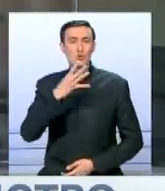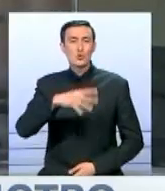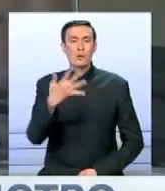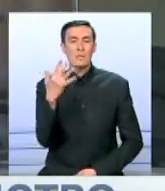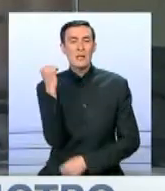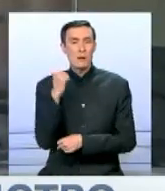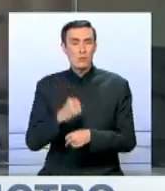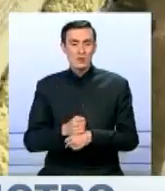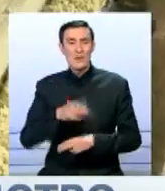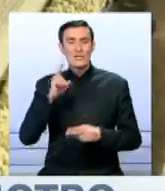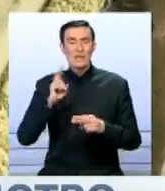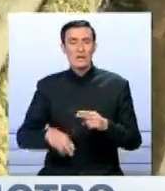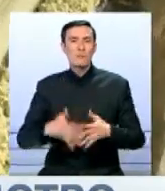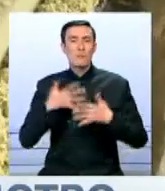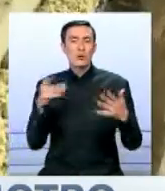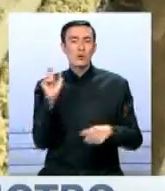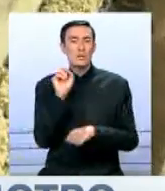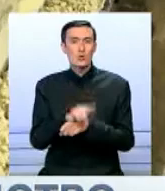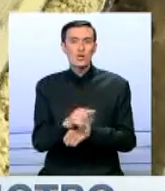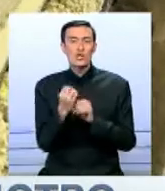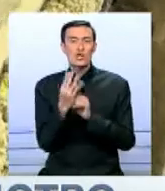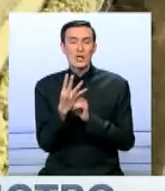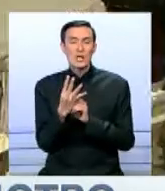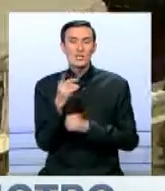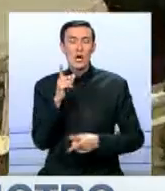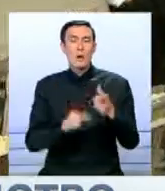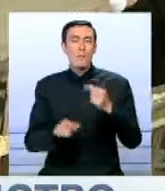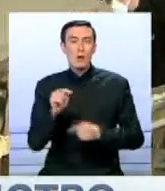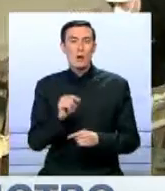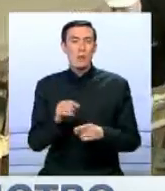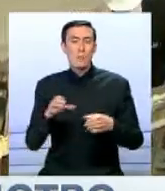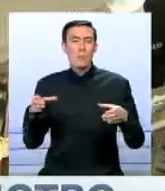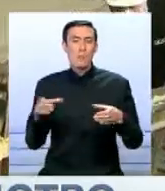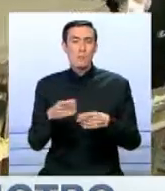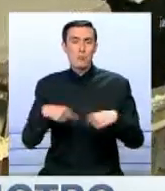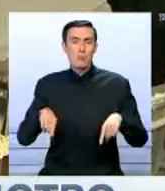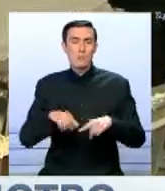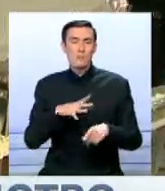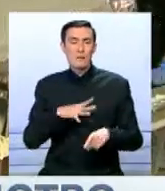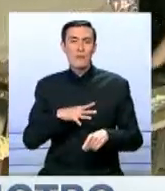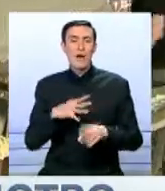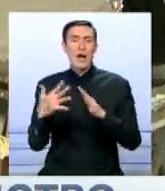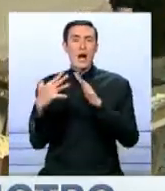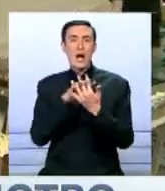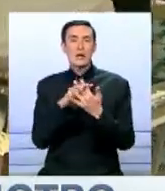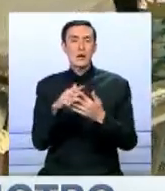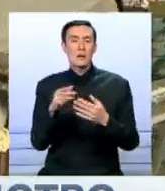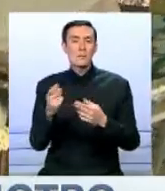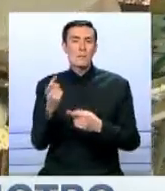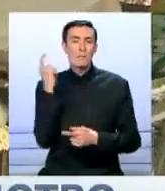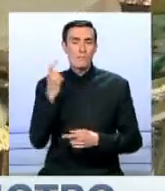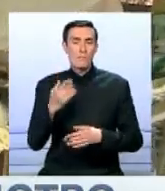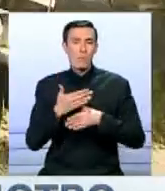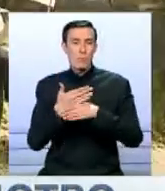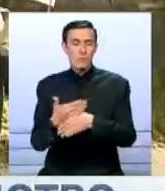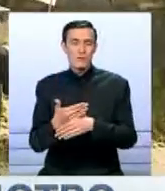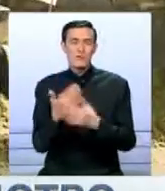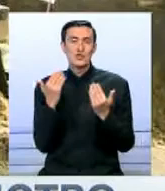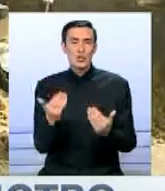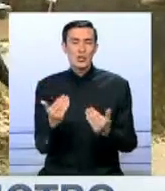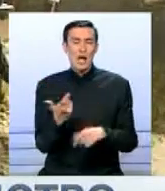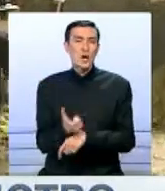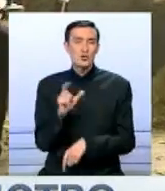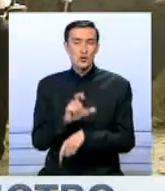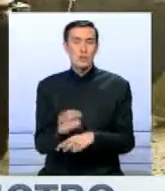Они как раз заканчивают большой заказ на 14 молокоприемных пунктов. По новой программе поддержки агропромышленного комплекса сейчас они